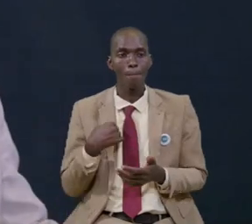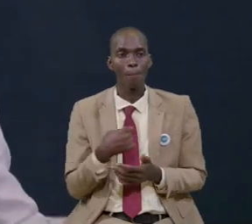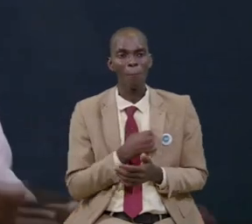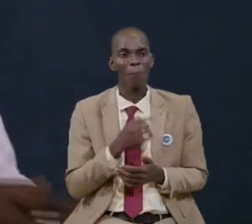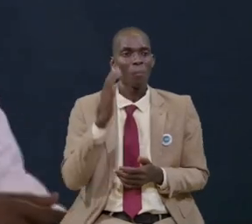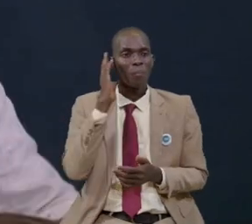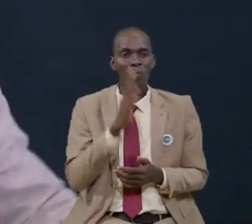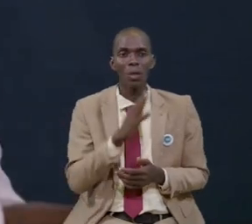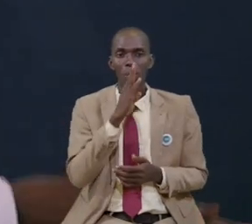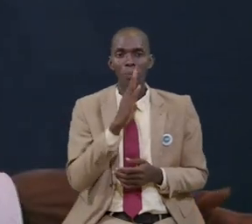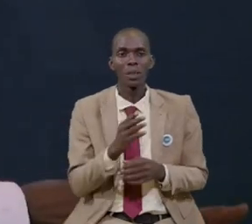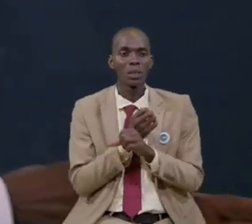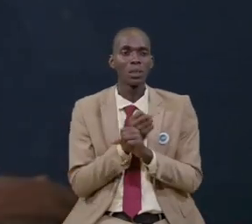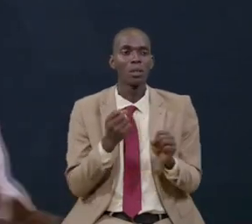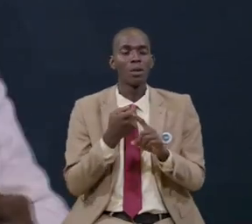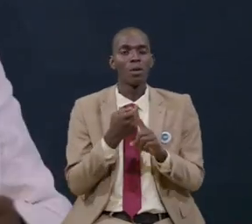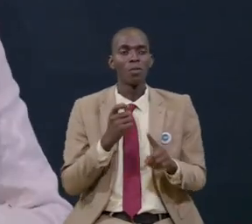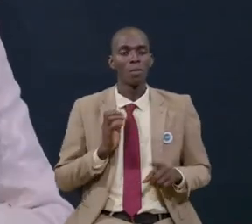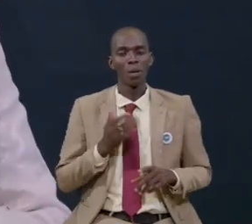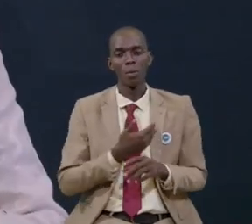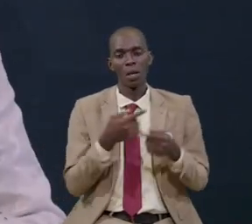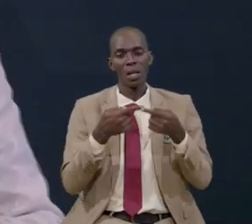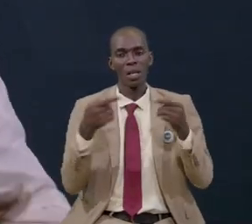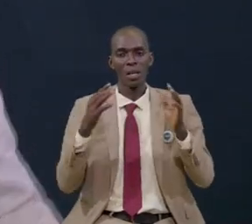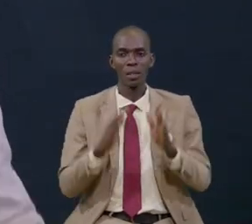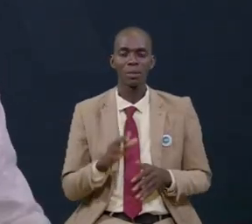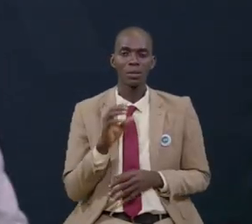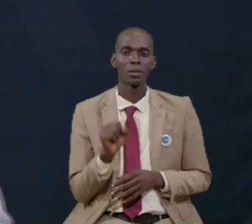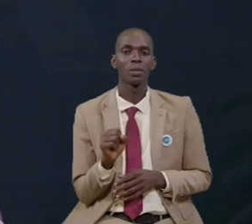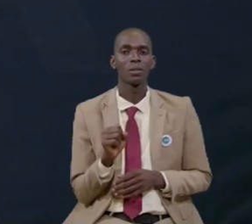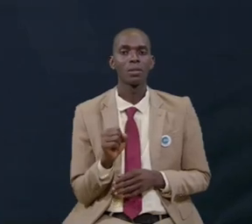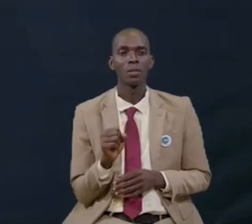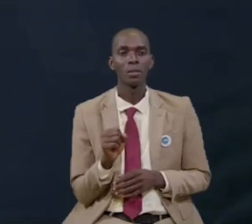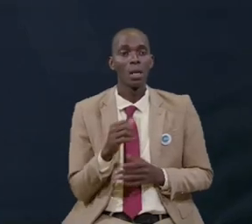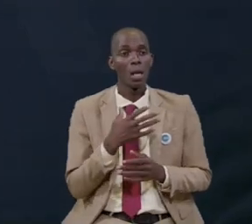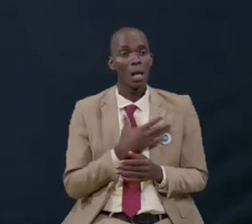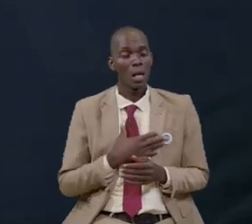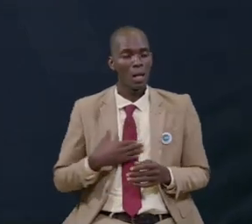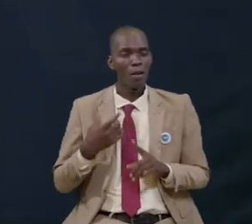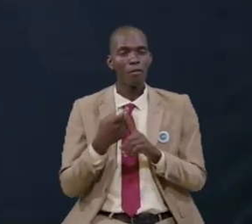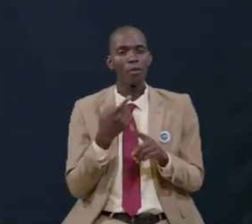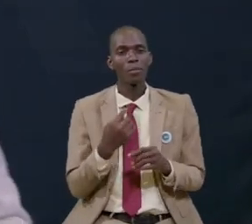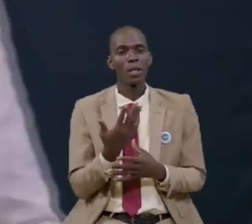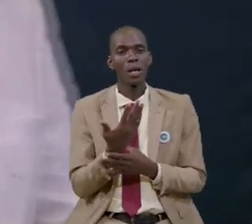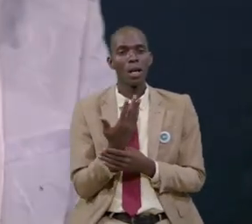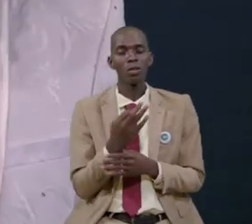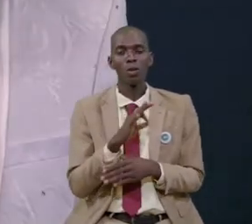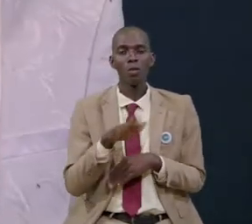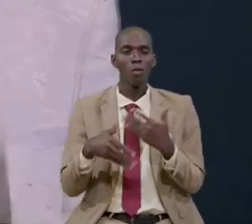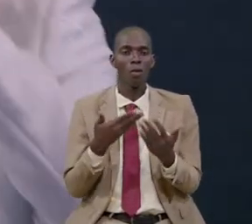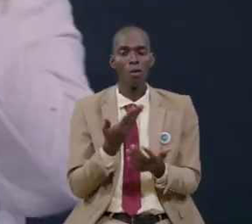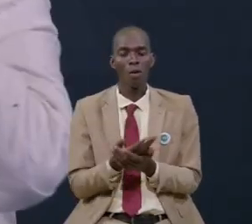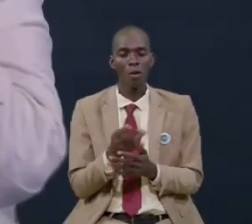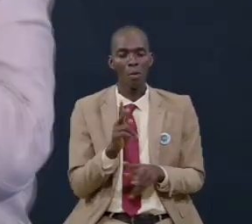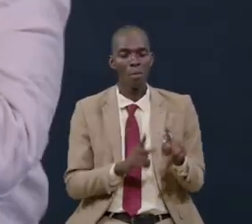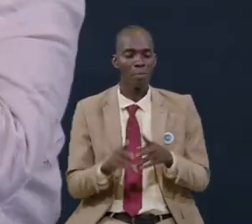nous délivre de nos ennemis et de la main de tous